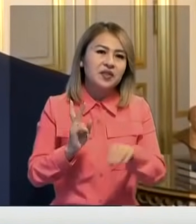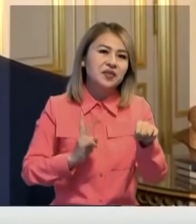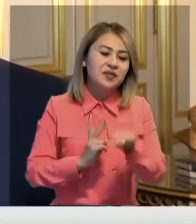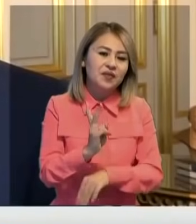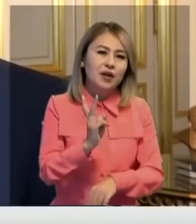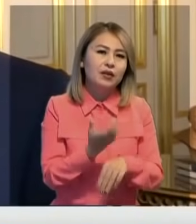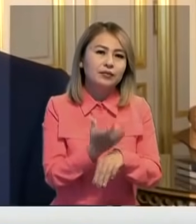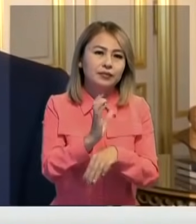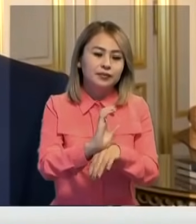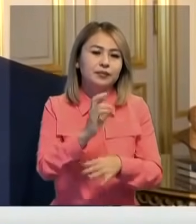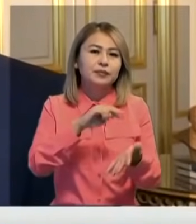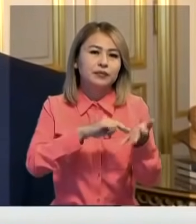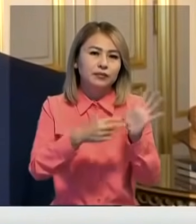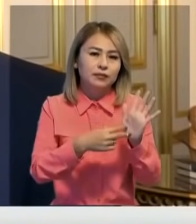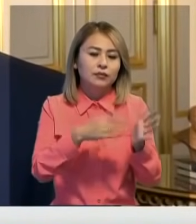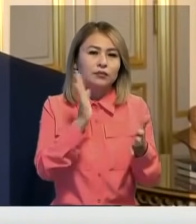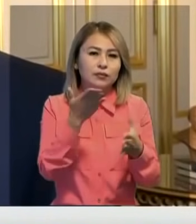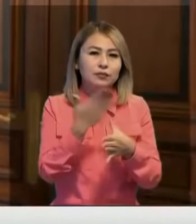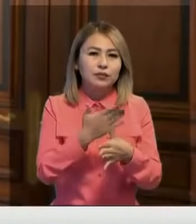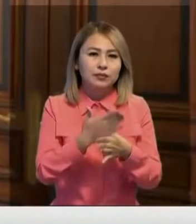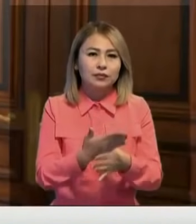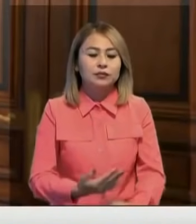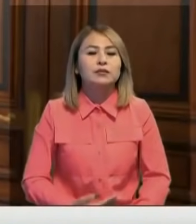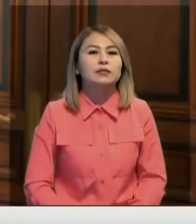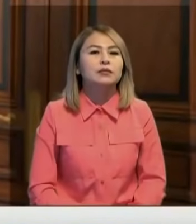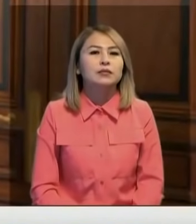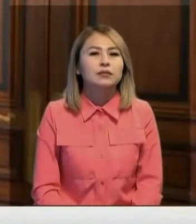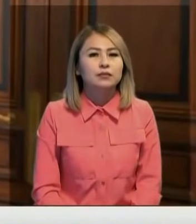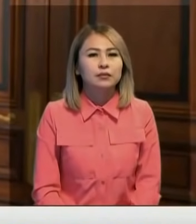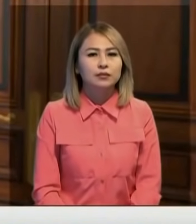туралы мақсатымызға жетуге көмектесетін болады.